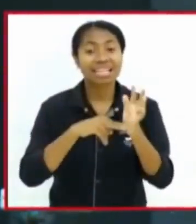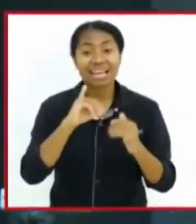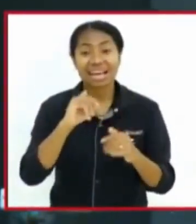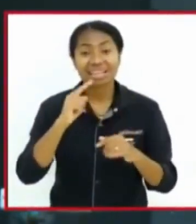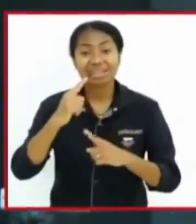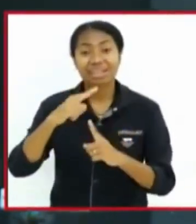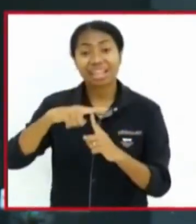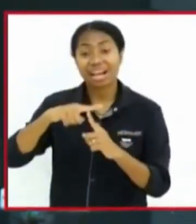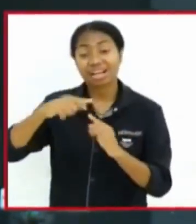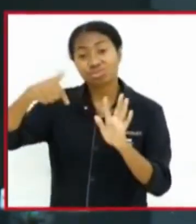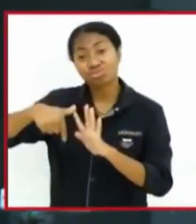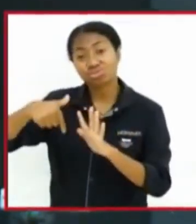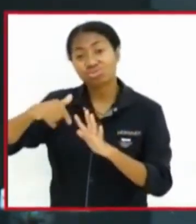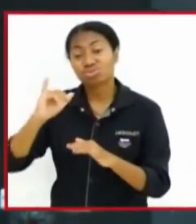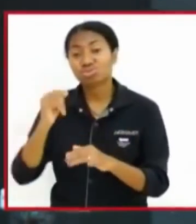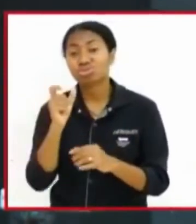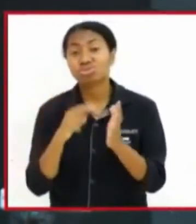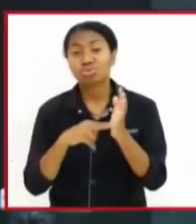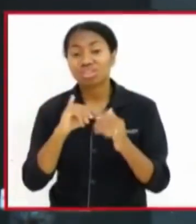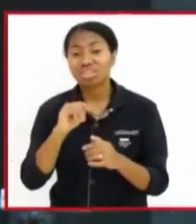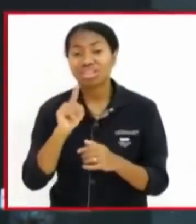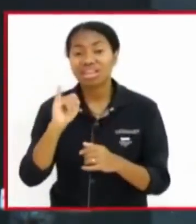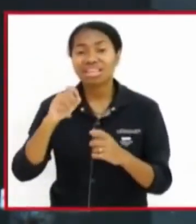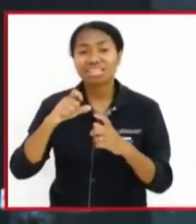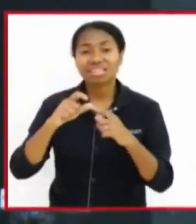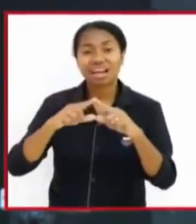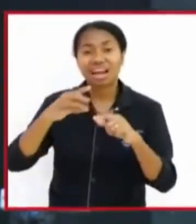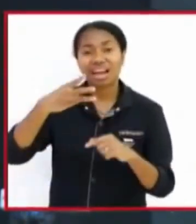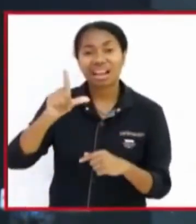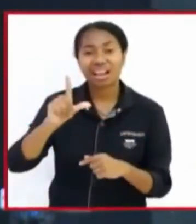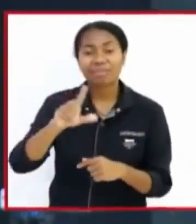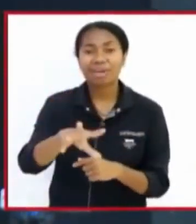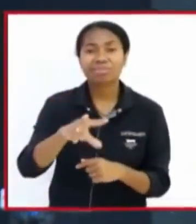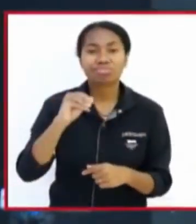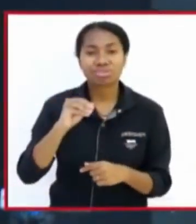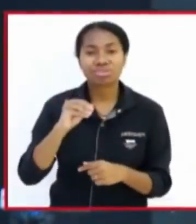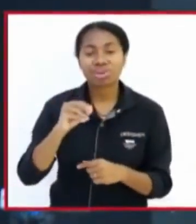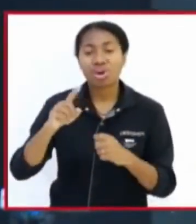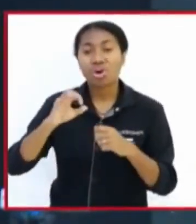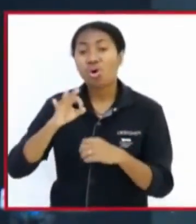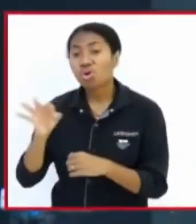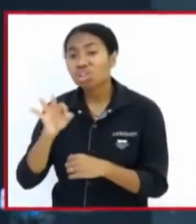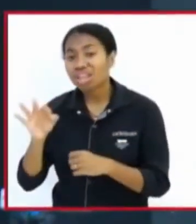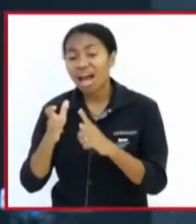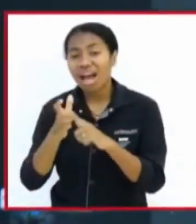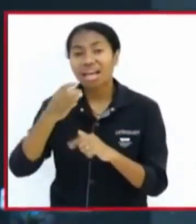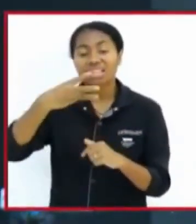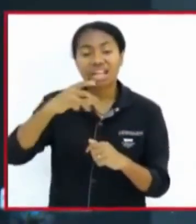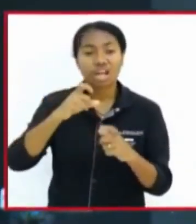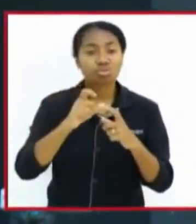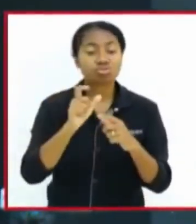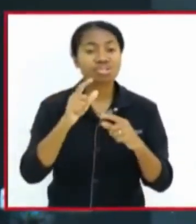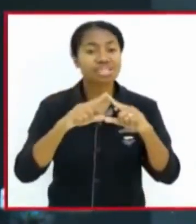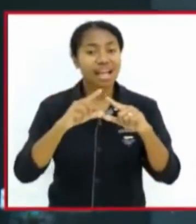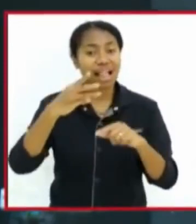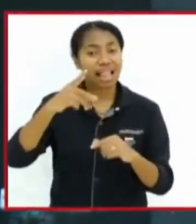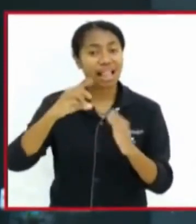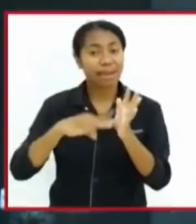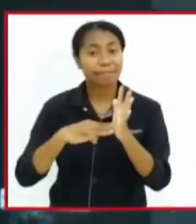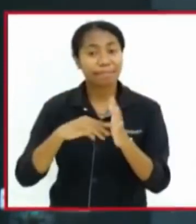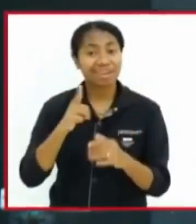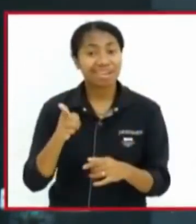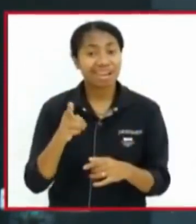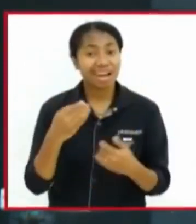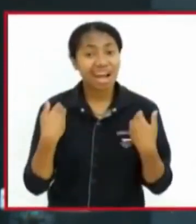Juni Israel merebut kota Yerusalem yang ada pada teritorial